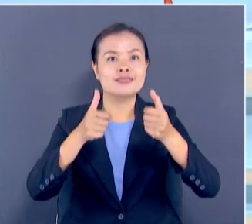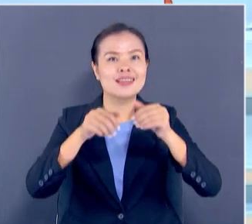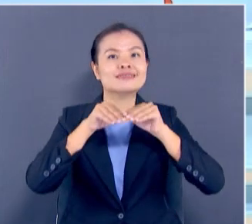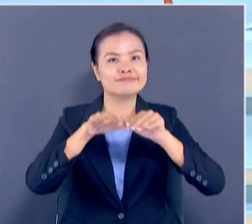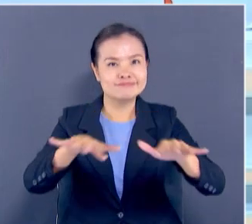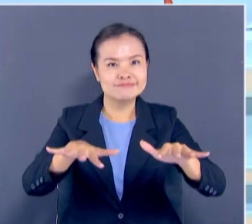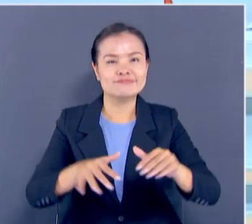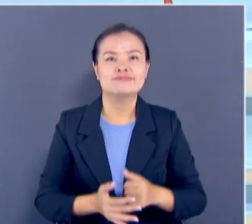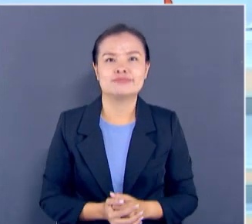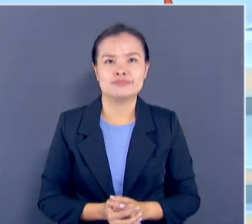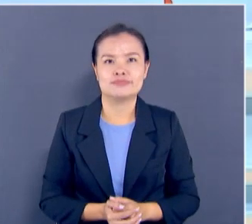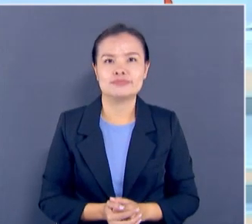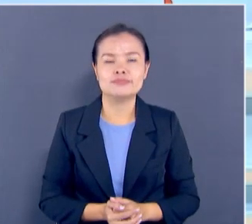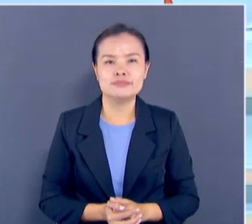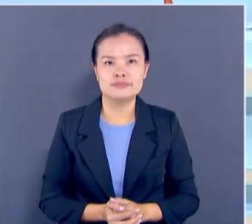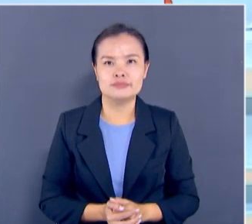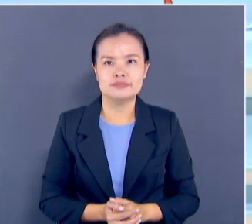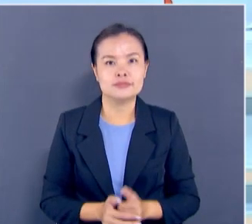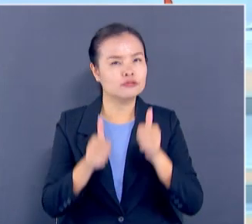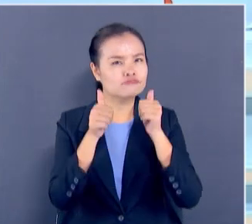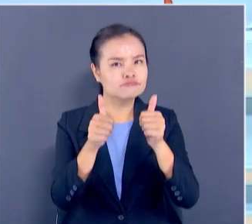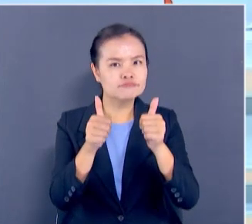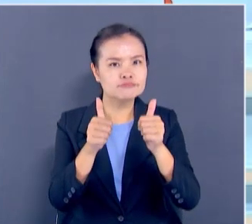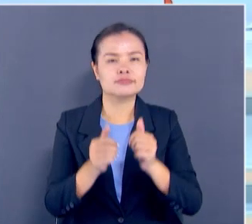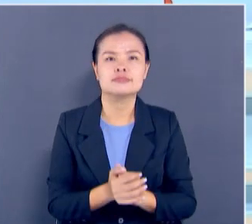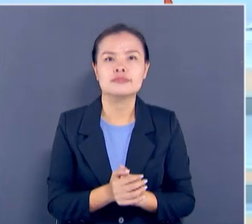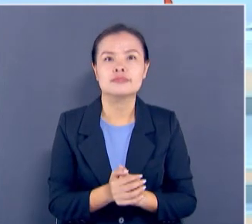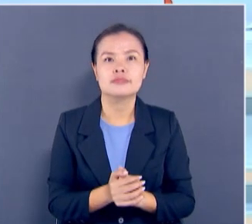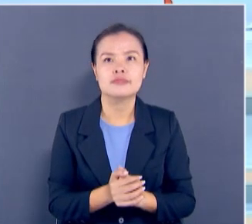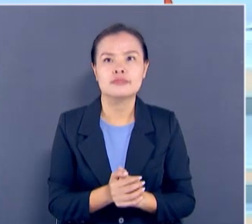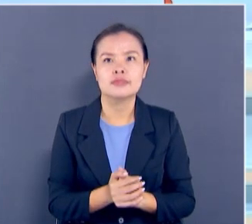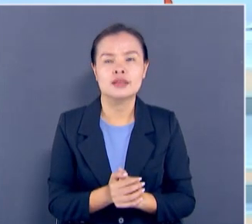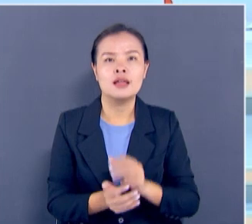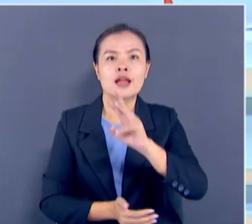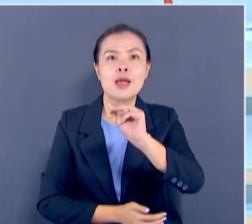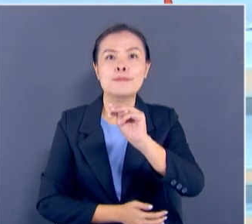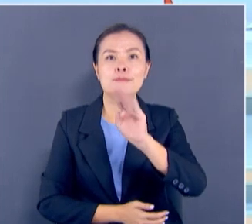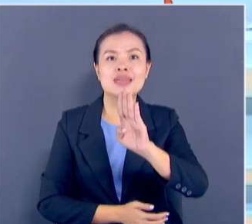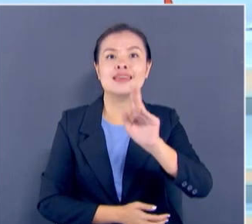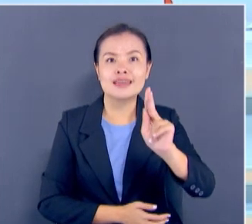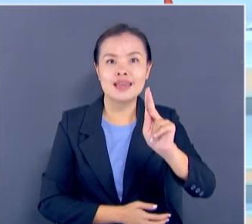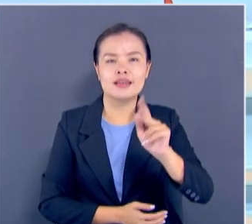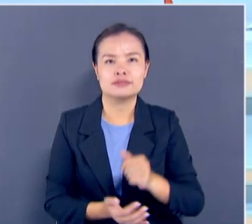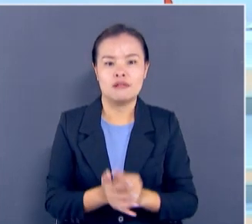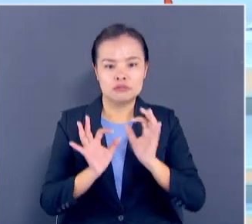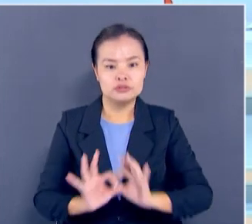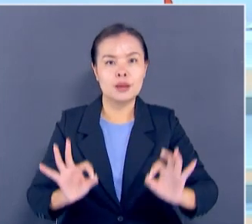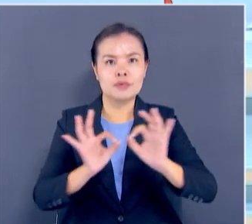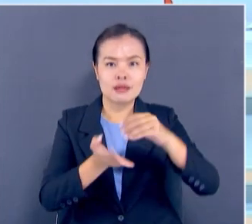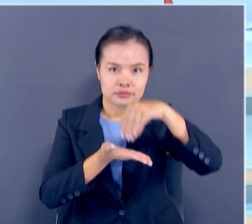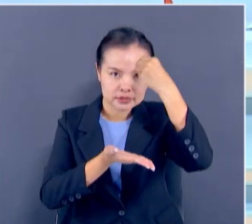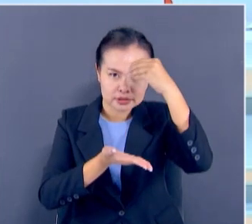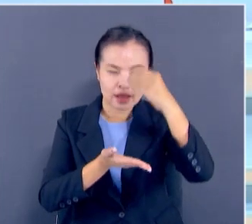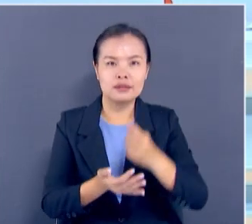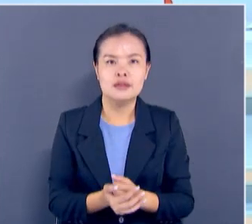ดีๆ WeChat ค่ะคราวนี้นะคะต้องยกนิ้วให้เลยสำหรับความเคลื่อนไหวของทาง MBK Center นะคะให้ความสำคัญกับการศึกษา